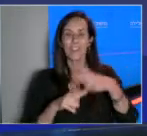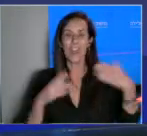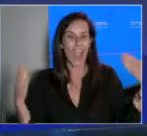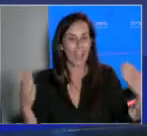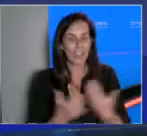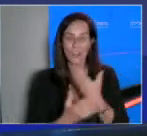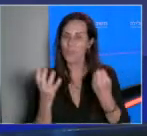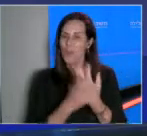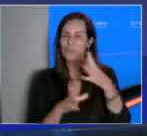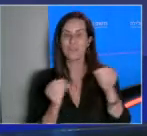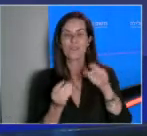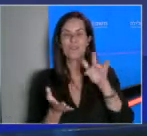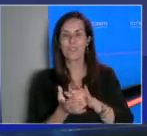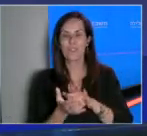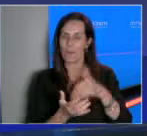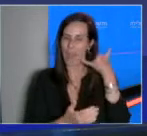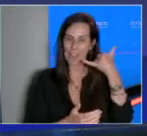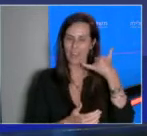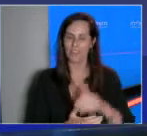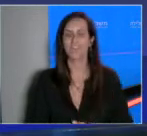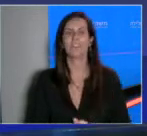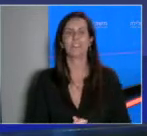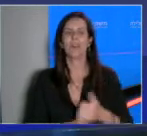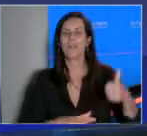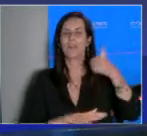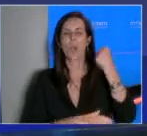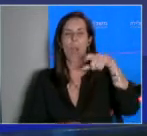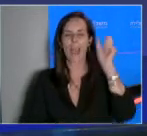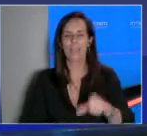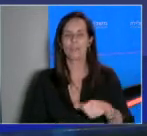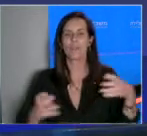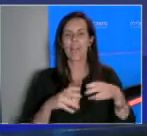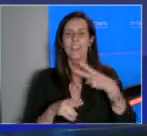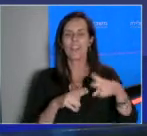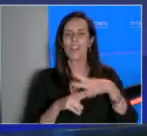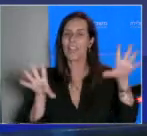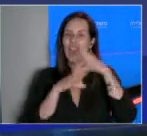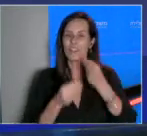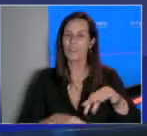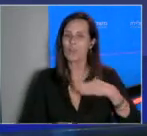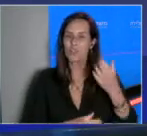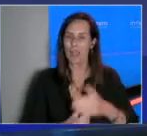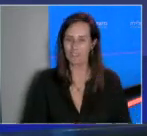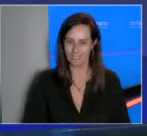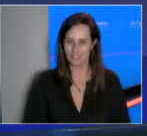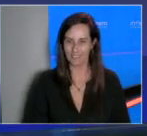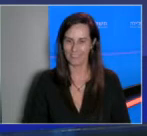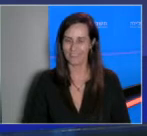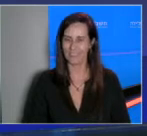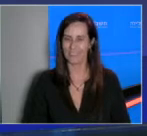חדש שמוקם, ואיתנו נמצאת על הקו הטלפון. חממה ממש מנהלת כוח האדם בקואופרטיב הניקיון. ערב טוב, חממה, מה שלומך? ערב טוב, תודה,